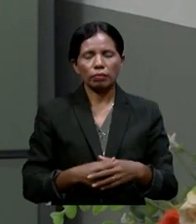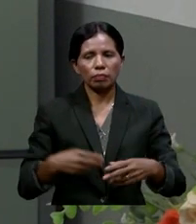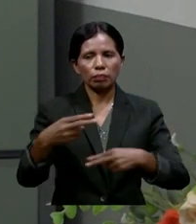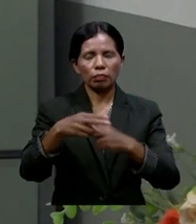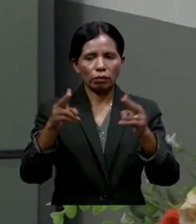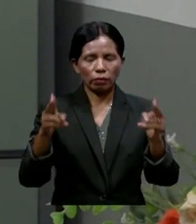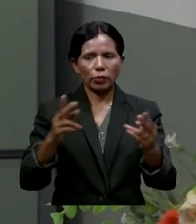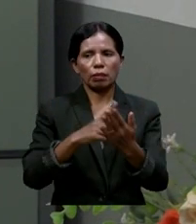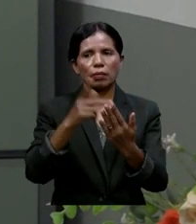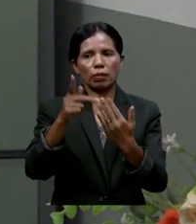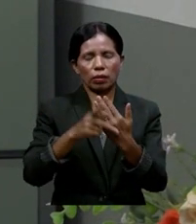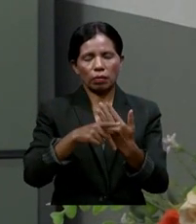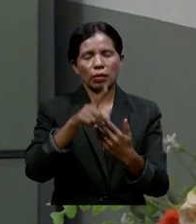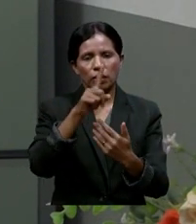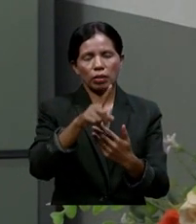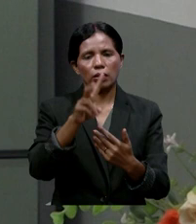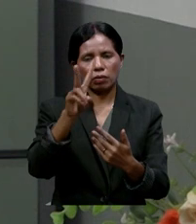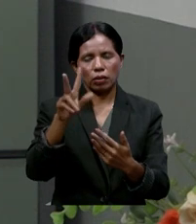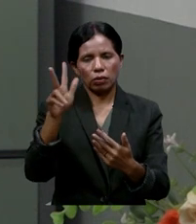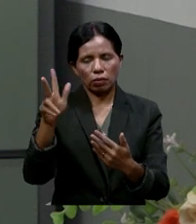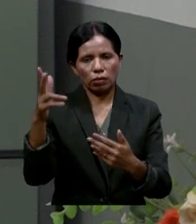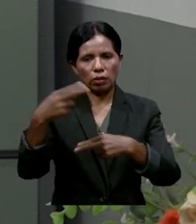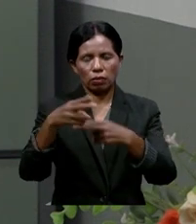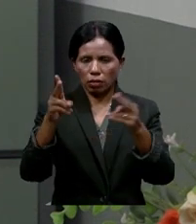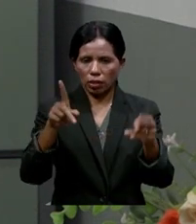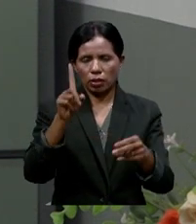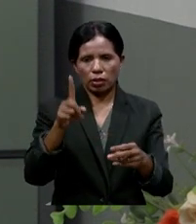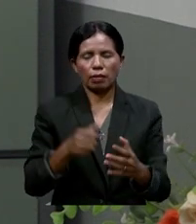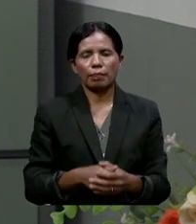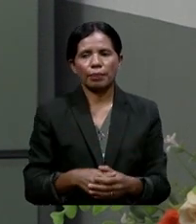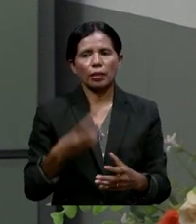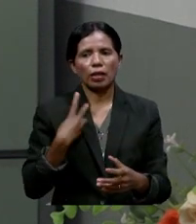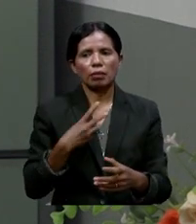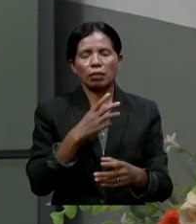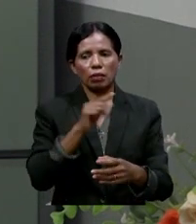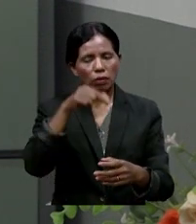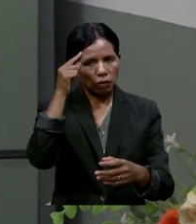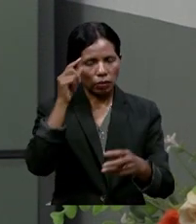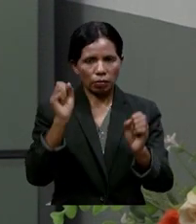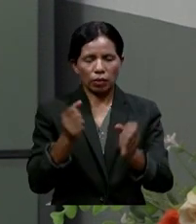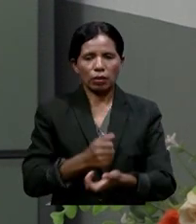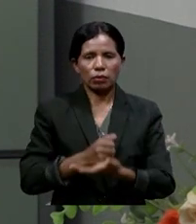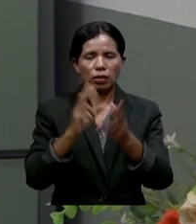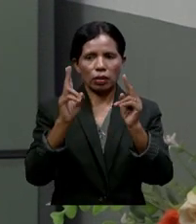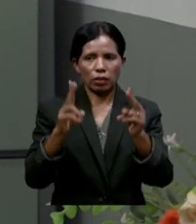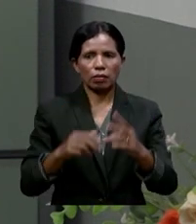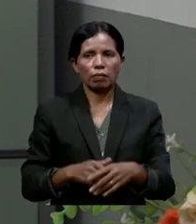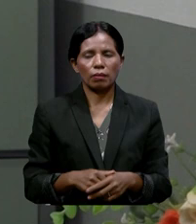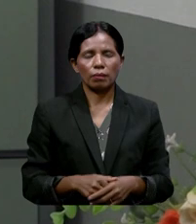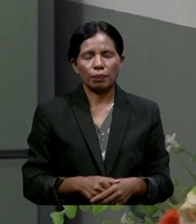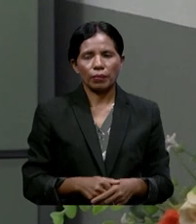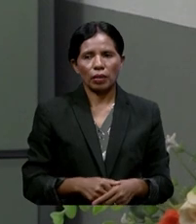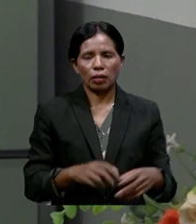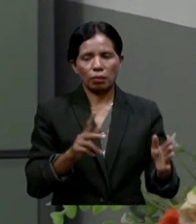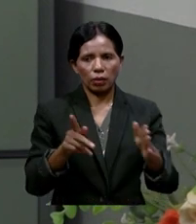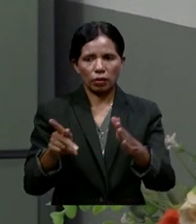program ruwa katolu mak iha salah ida nema ami espera bele gubernu bele sai dalalais ne bele iha planu